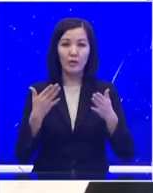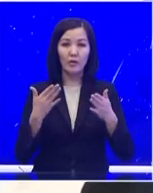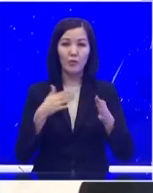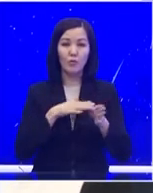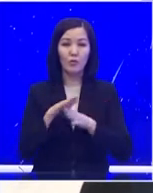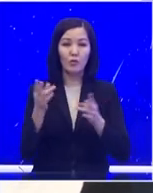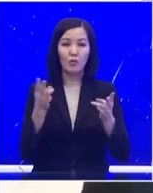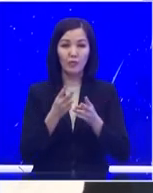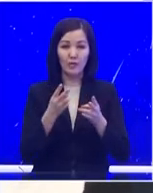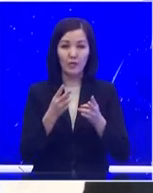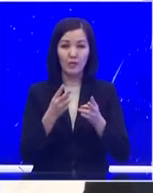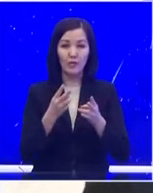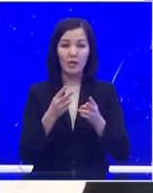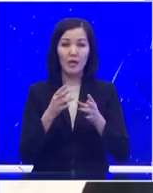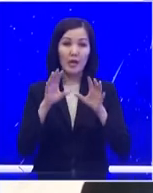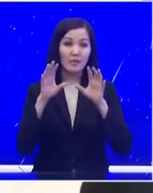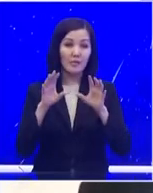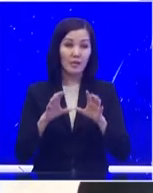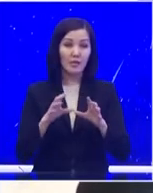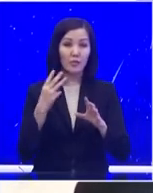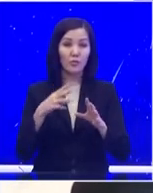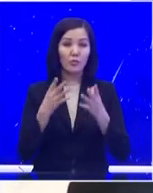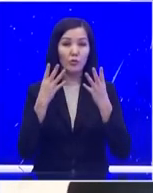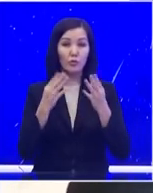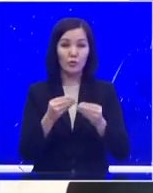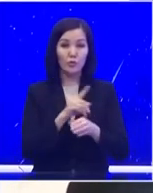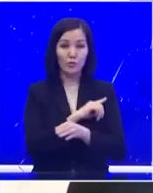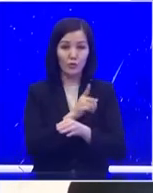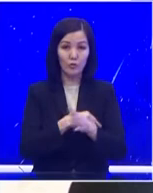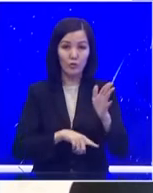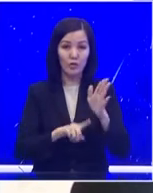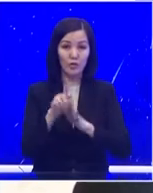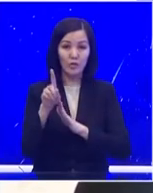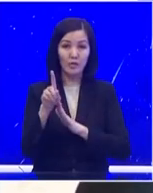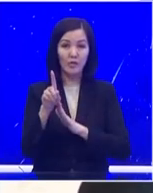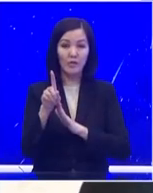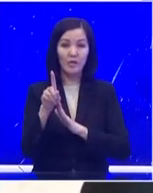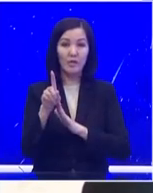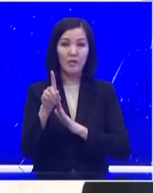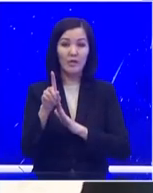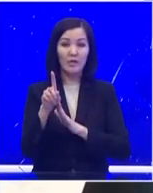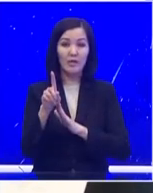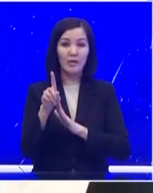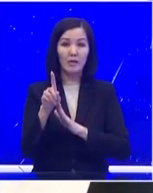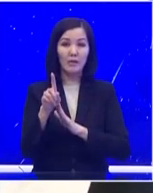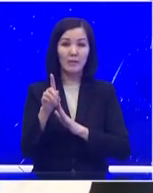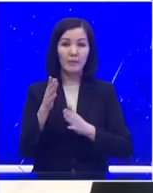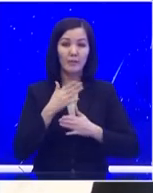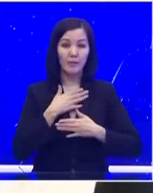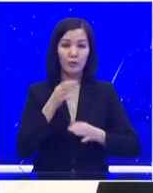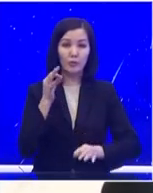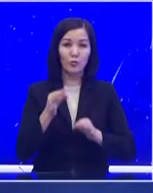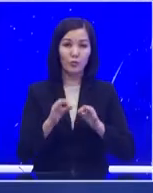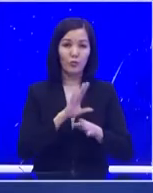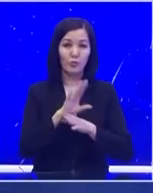орындату үшін. Енді ол заң аясында 30 күннің ішінде күшіне енеді. күшіне енген күннен бастап, біз сот орындаушыларға